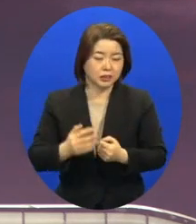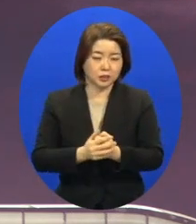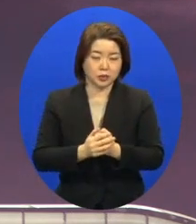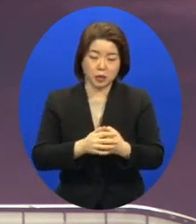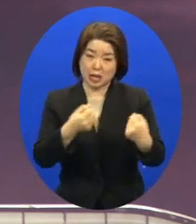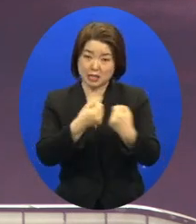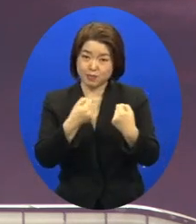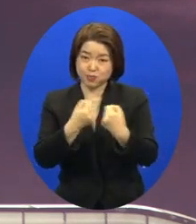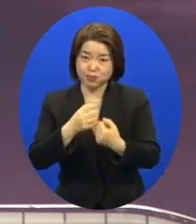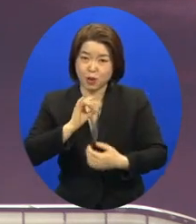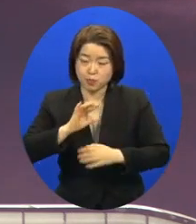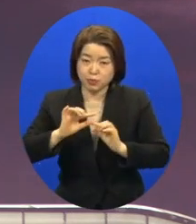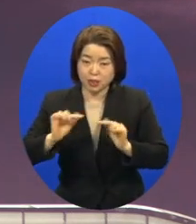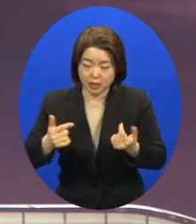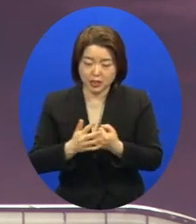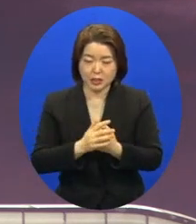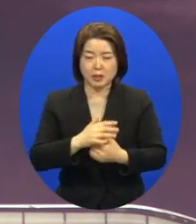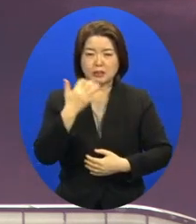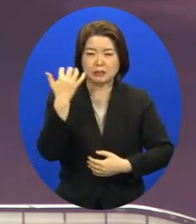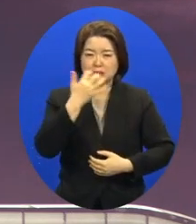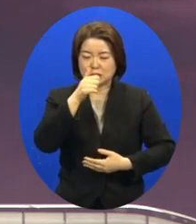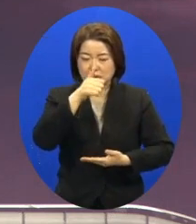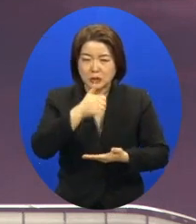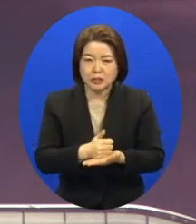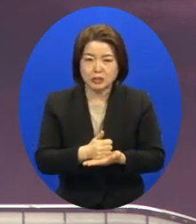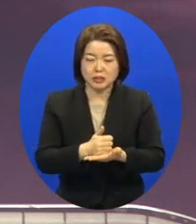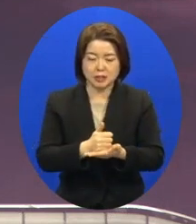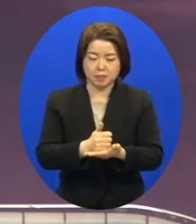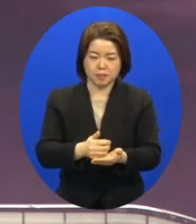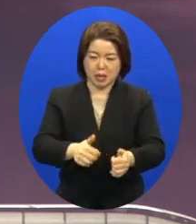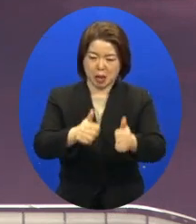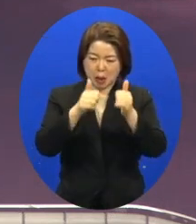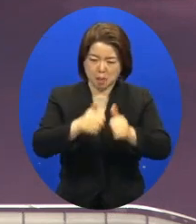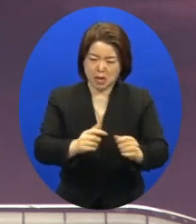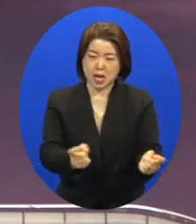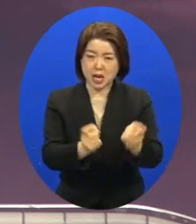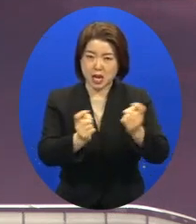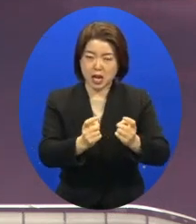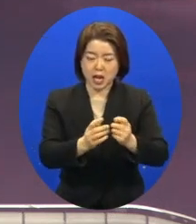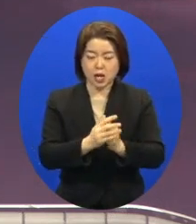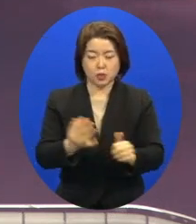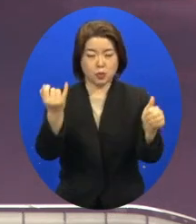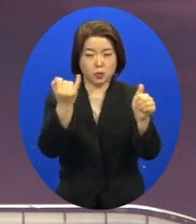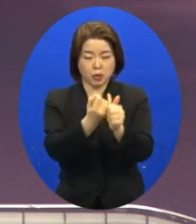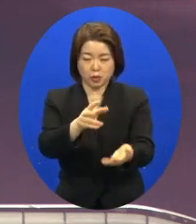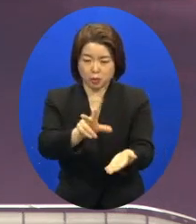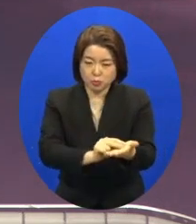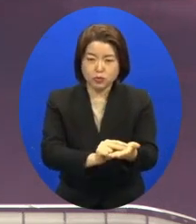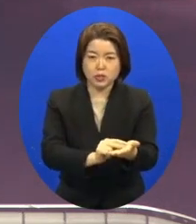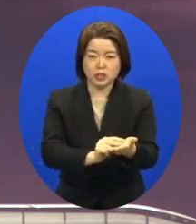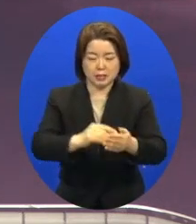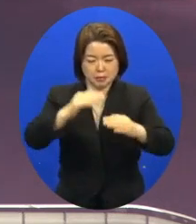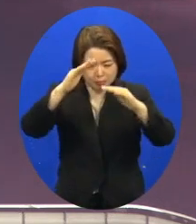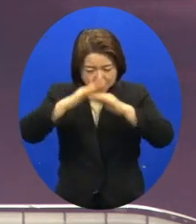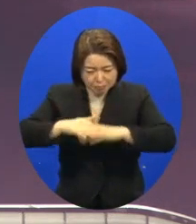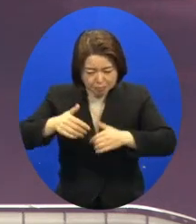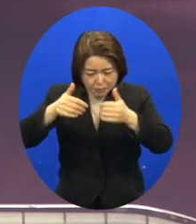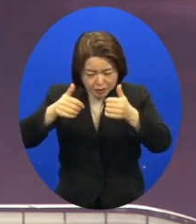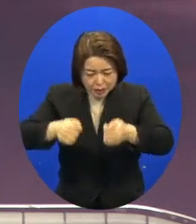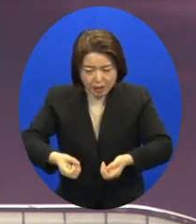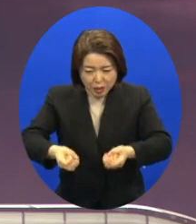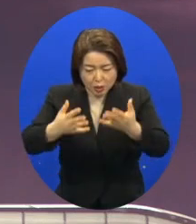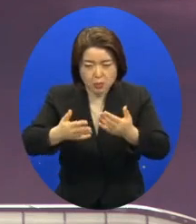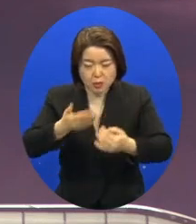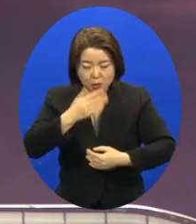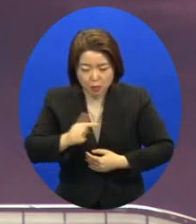아니고 성적인 범죄, 법적인 다툼, 결혼 문제, 제사 음식 논쟁, 예배